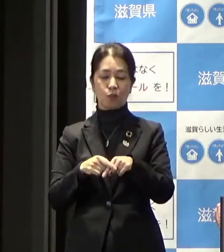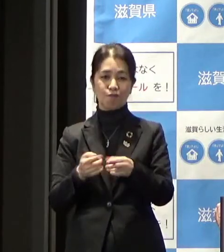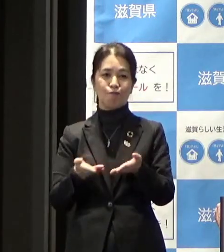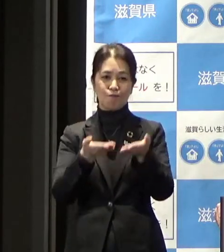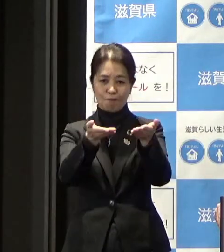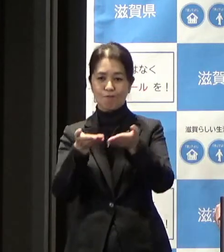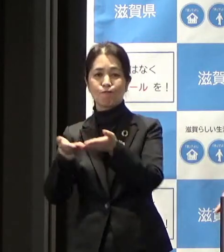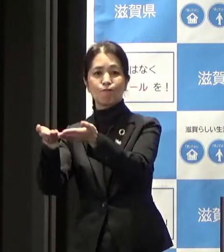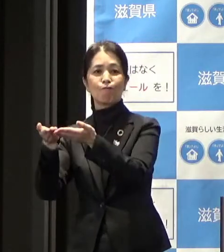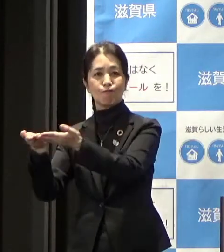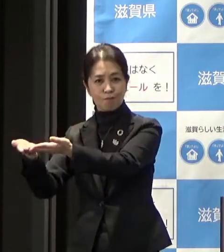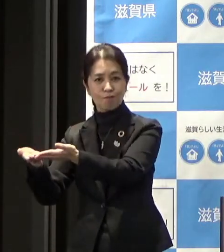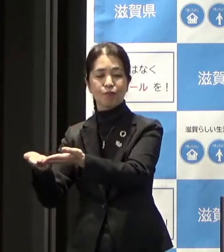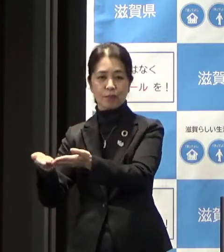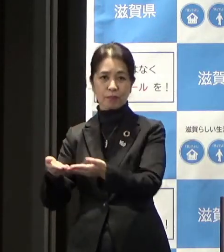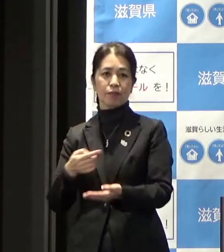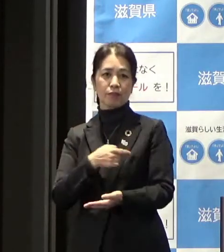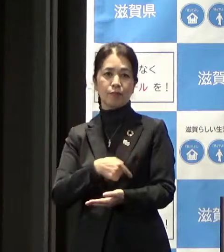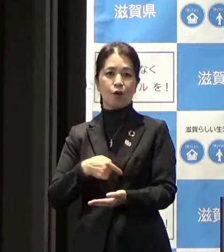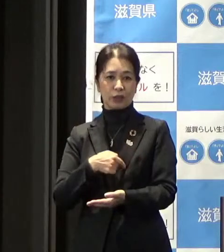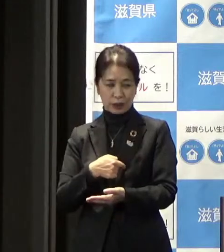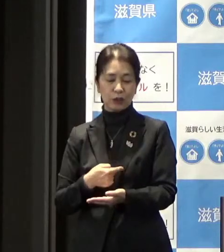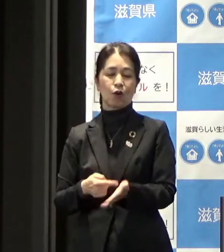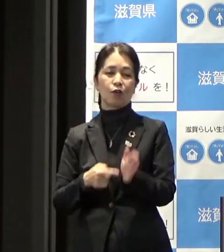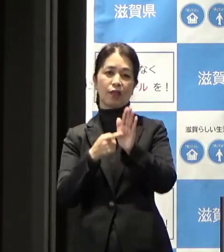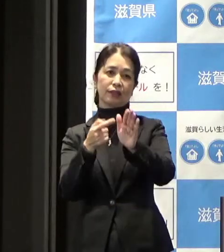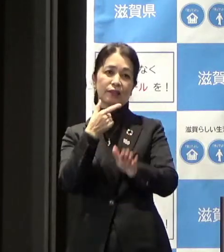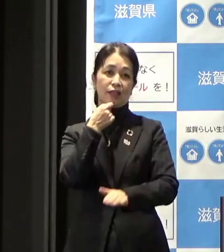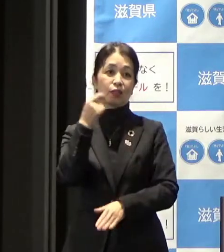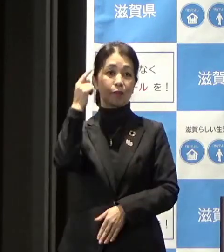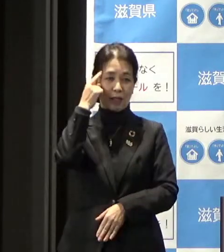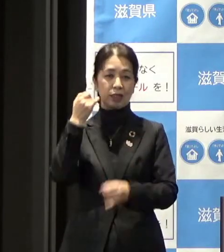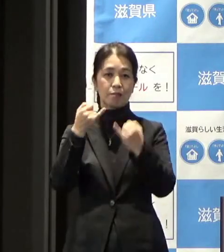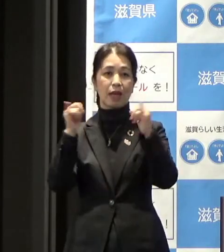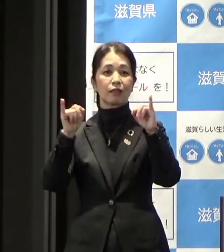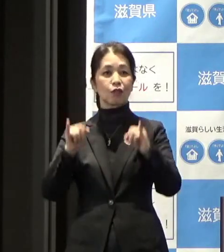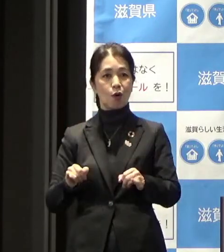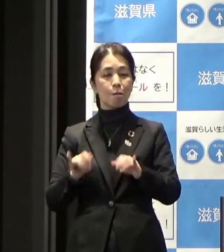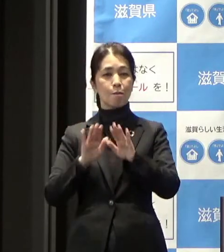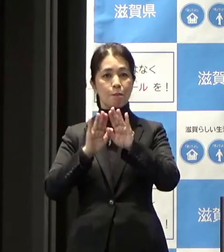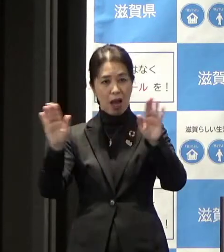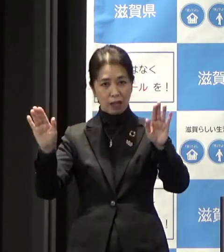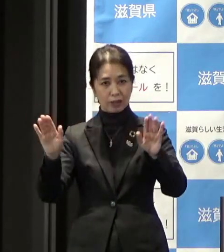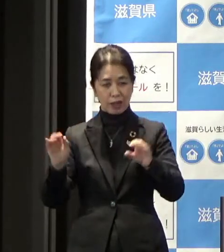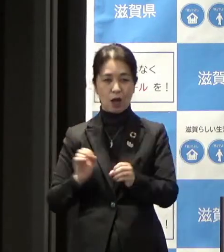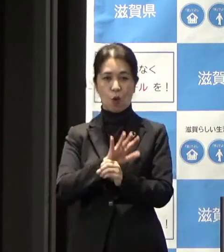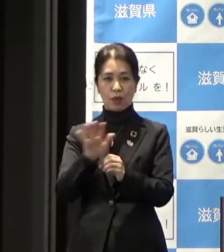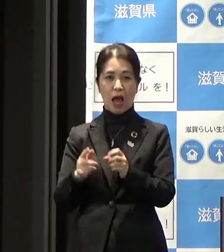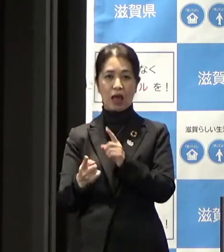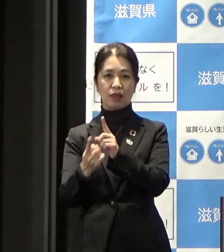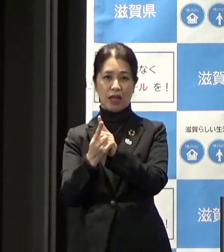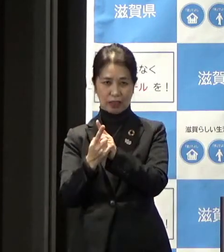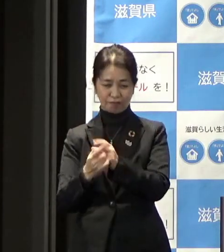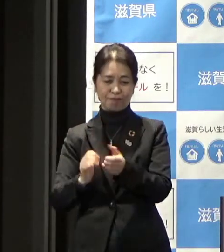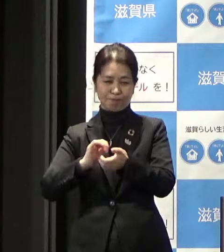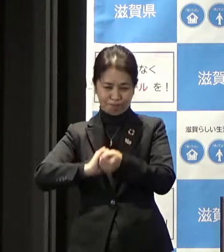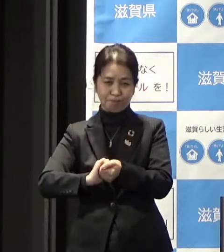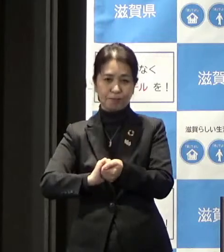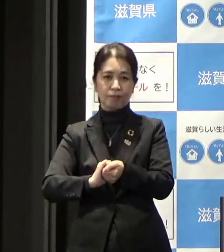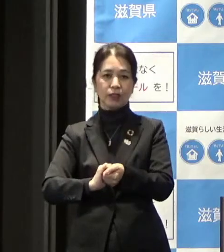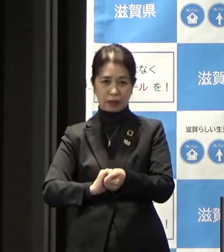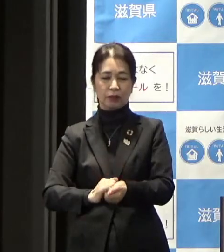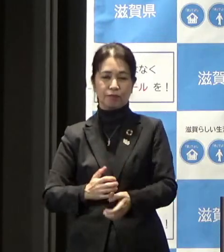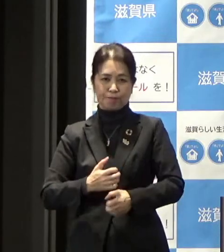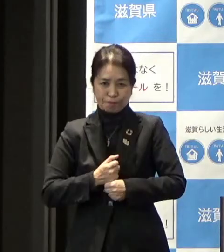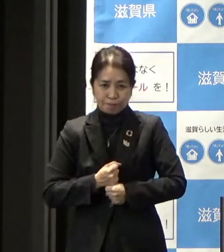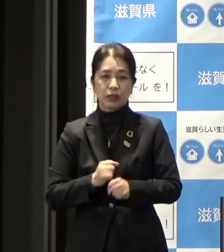その場で皆さんと一緒に伝えたいと思います。イベントの実施にあたりましてはコロナ対策を徹底いたします。事前申し込み制となっており、